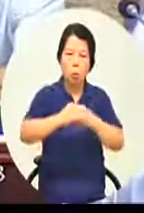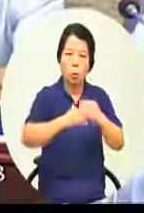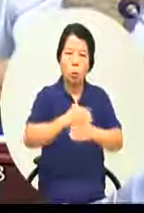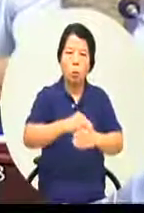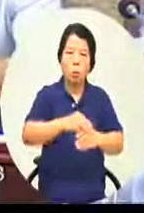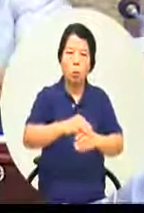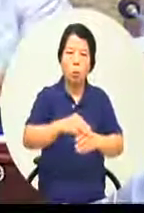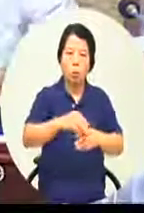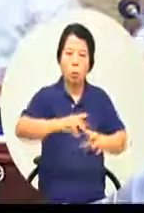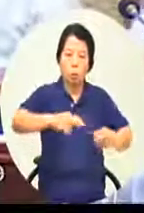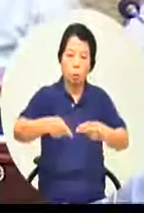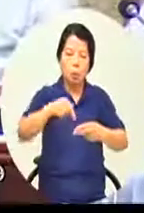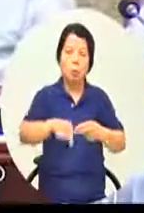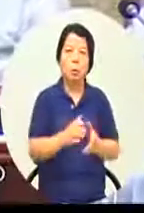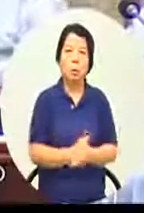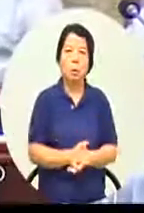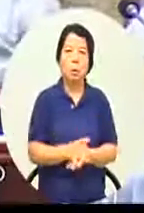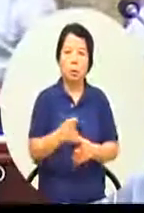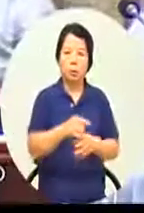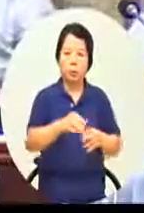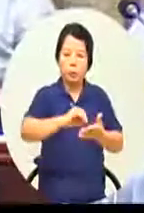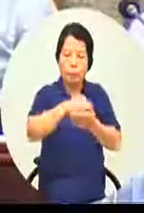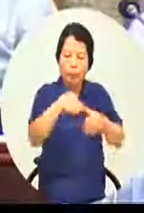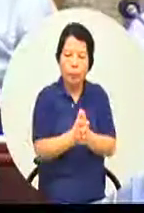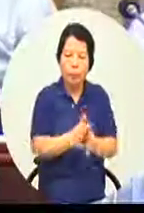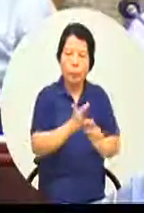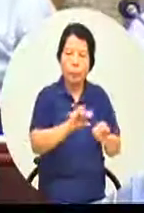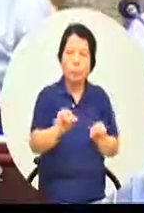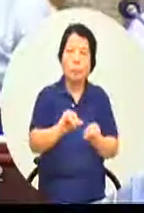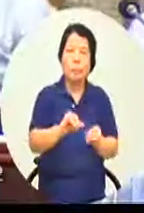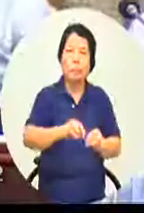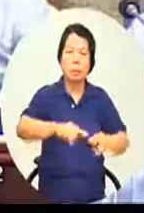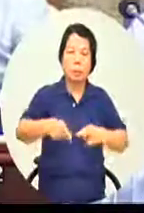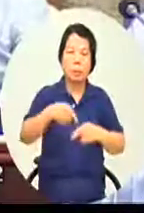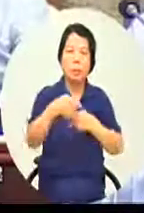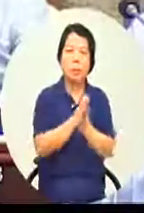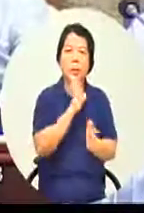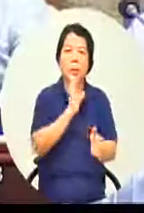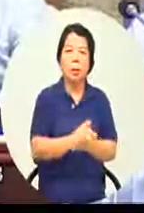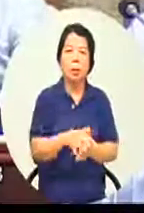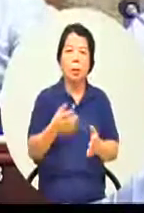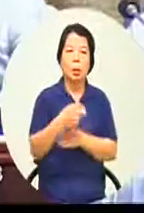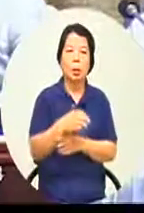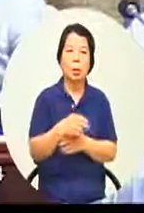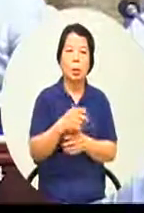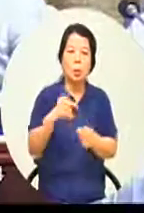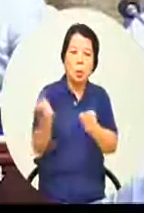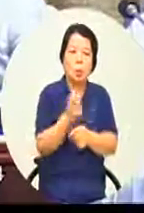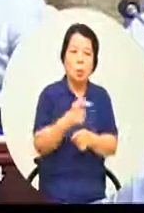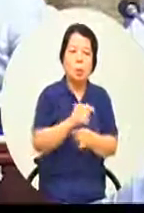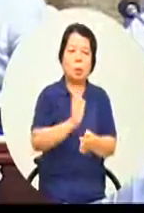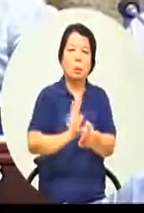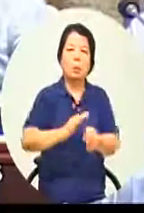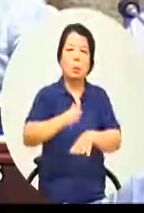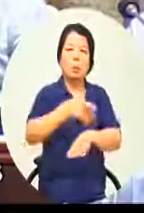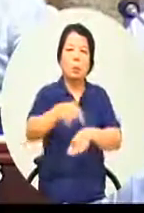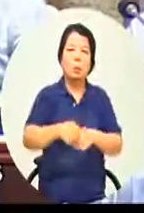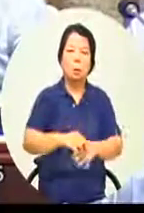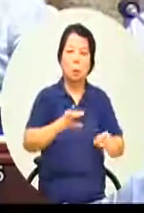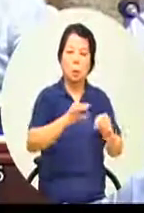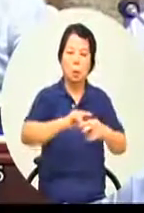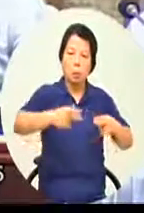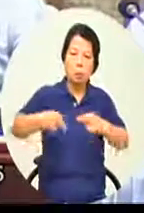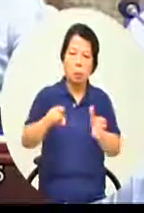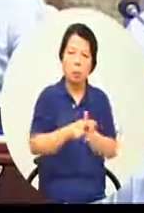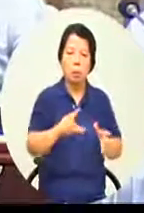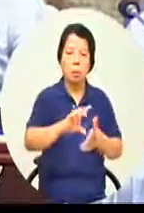桩的部分，就可以直接进行地改，第一个不受天候影响，第二个期程较短啊，所以他们改成这样之后，其实 一改之后，其实我们时